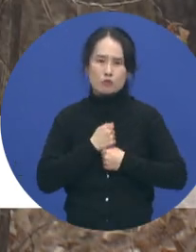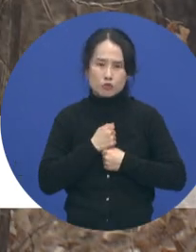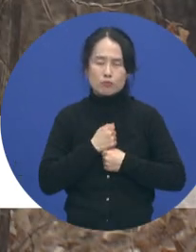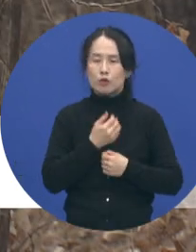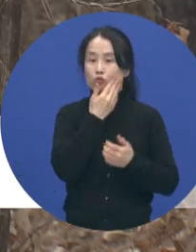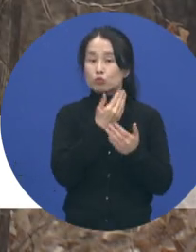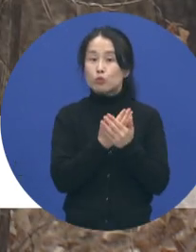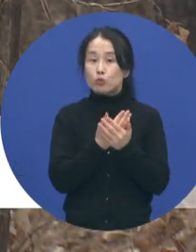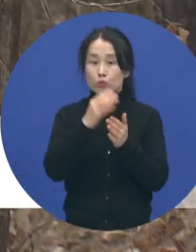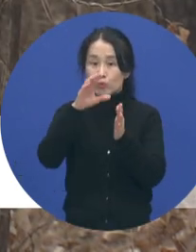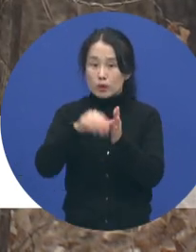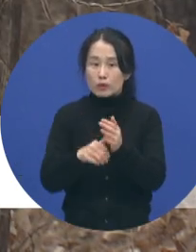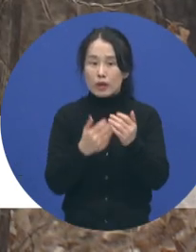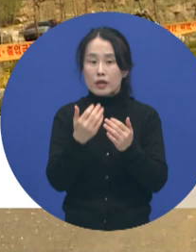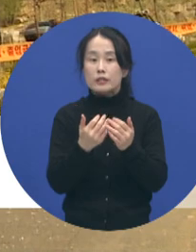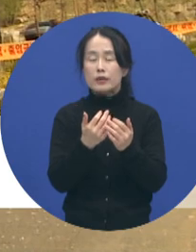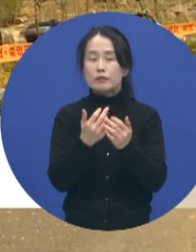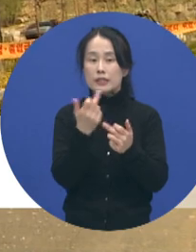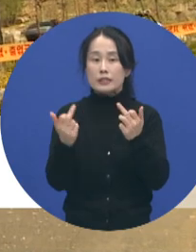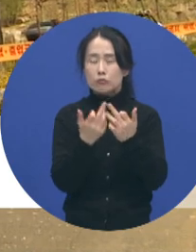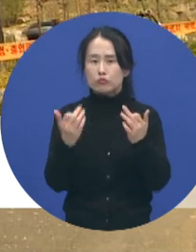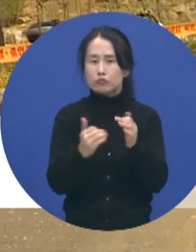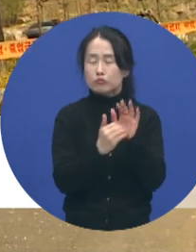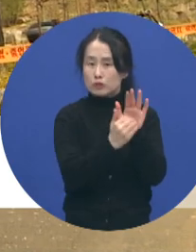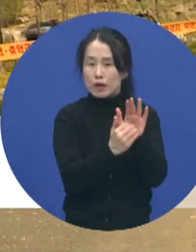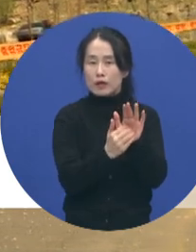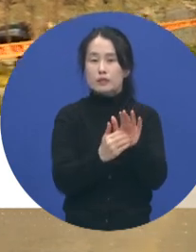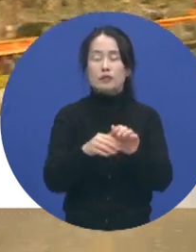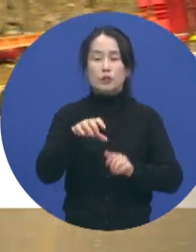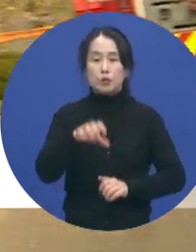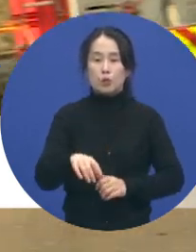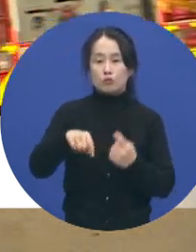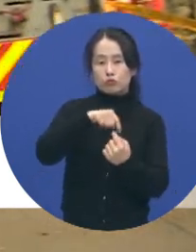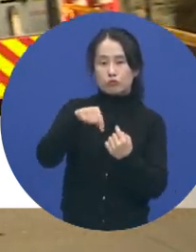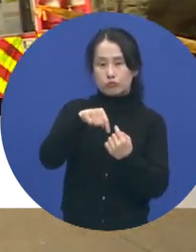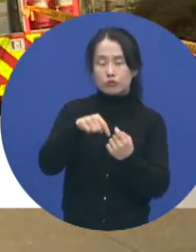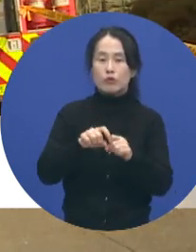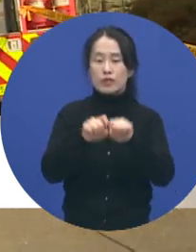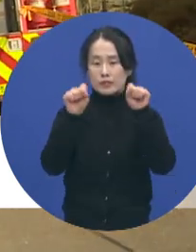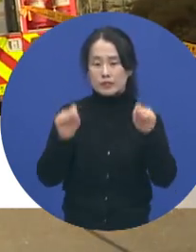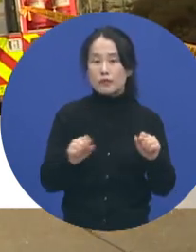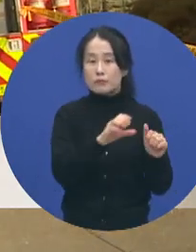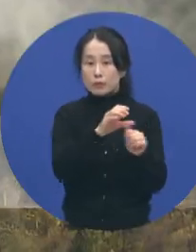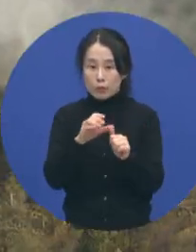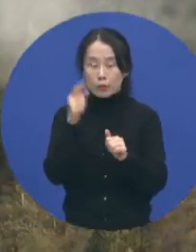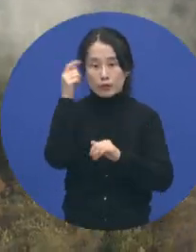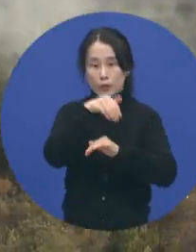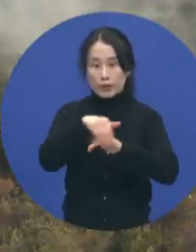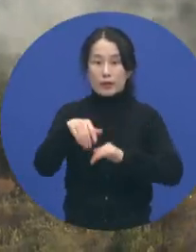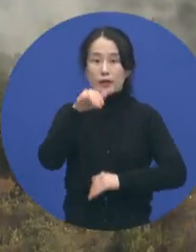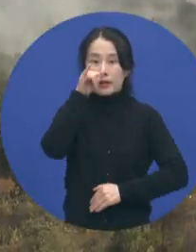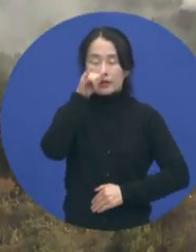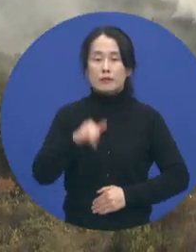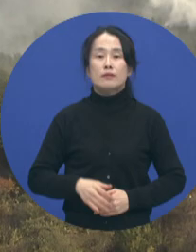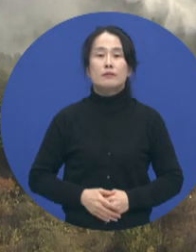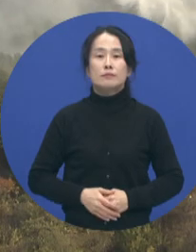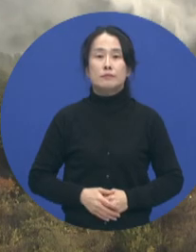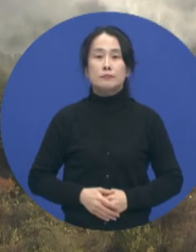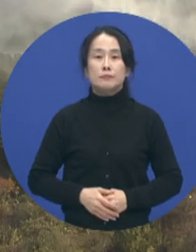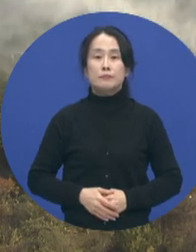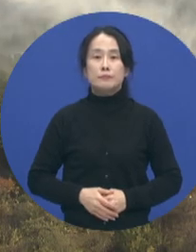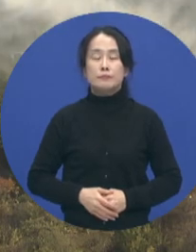기관과 명절 등 주요 시기에 산불방지 대책본부를 운영해 관련기관과 협조 대응체계를 강화할